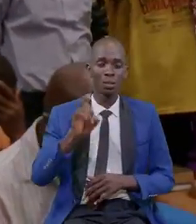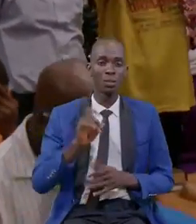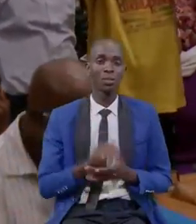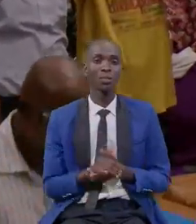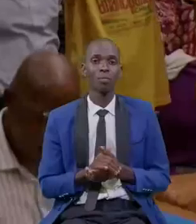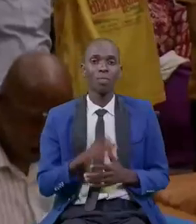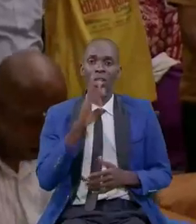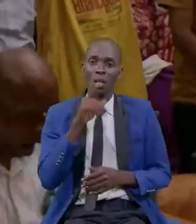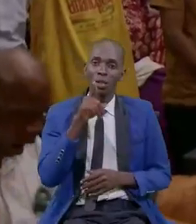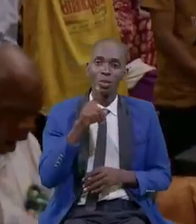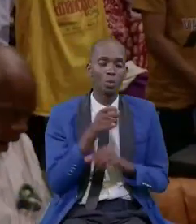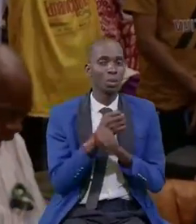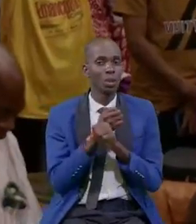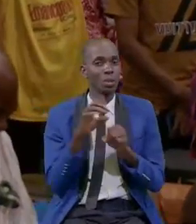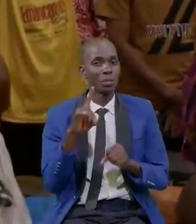Êtes-vous sauvé?